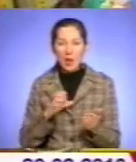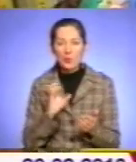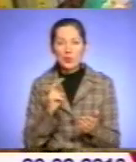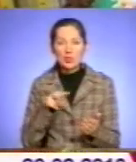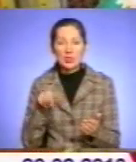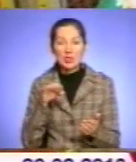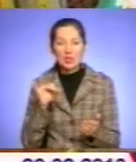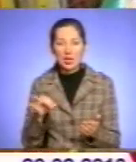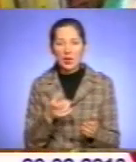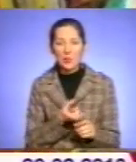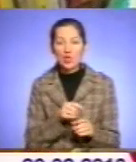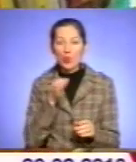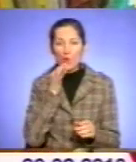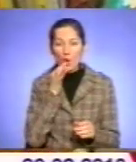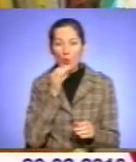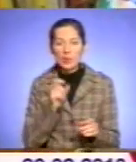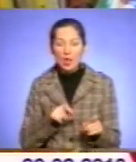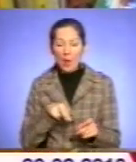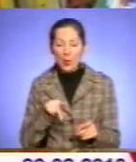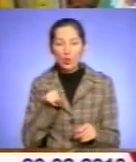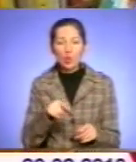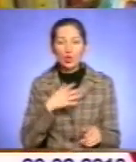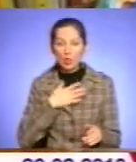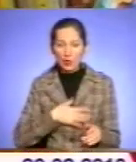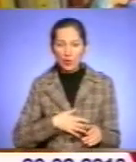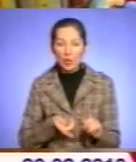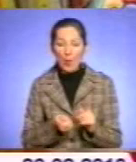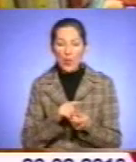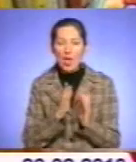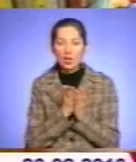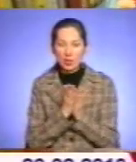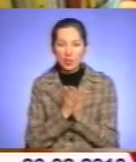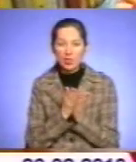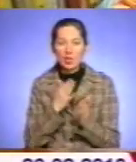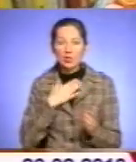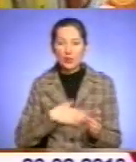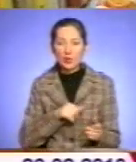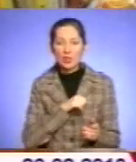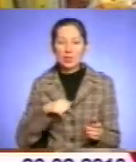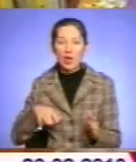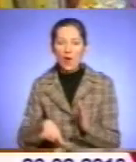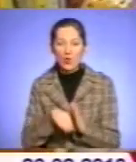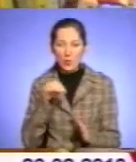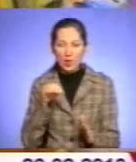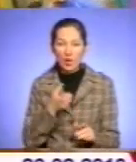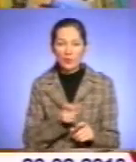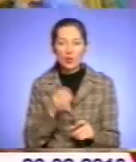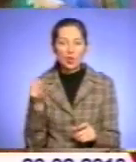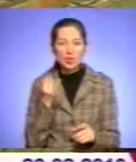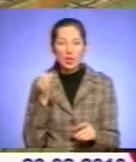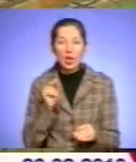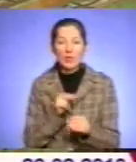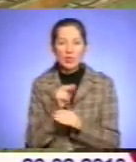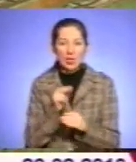більше подобається, прибігає сюди з задоволенням, міняє книжечки, з задоволенням сам їх вибирає. Дуже цікаві